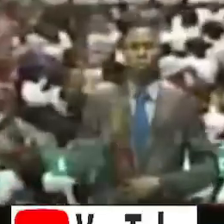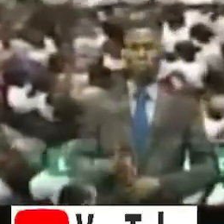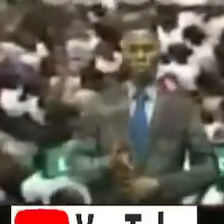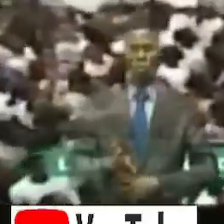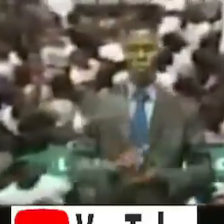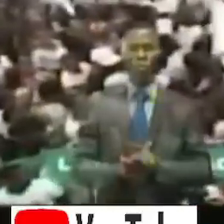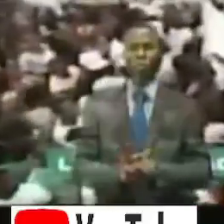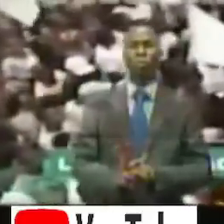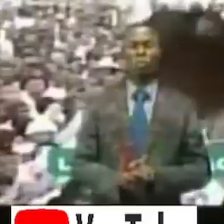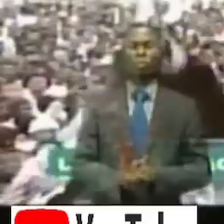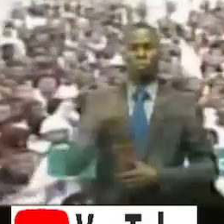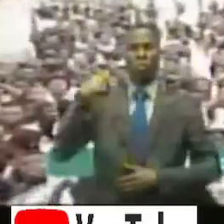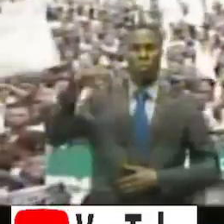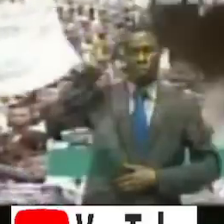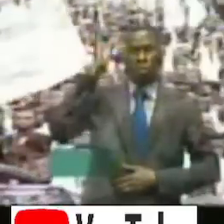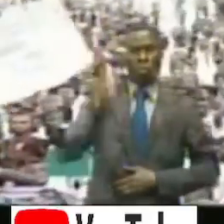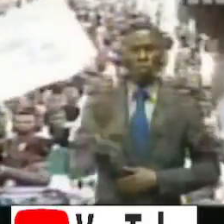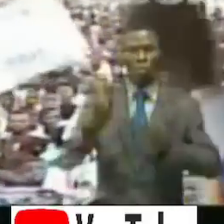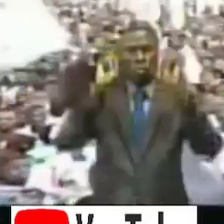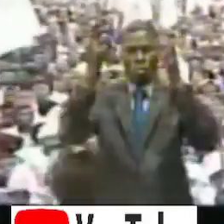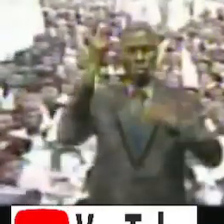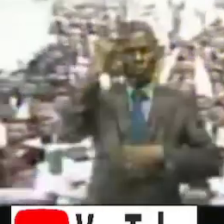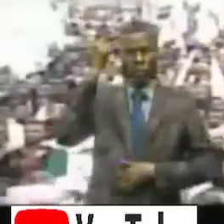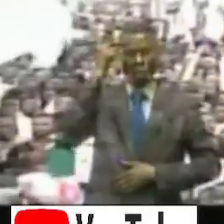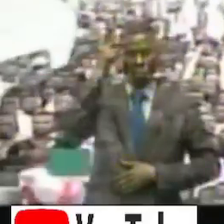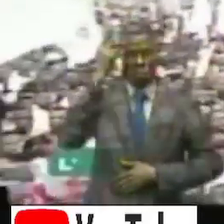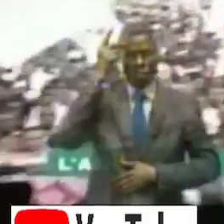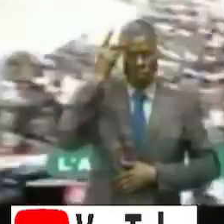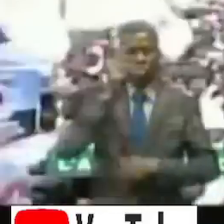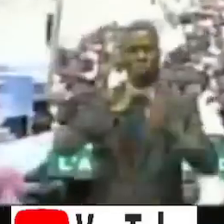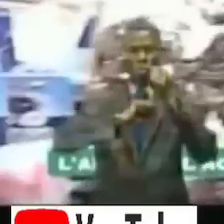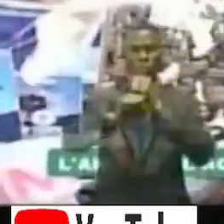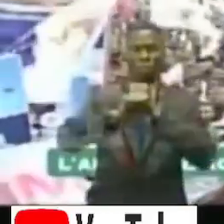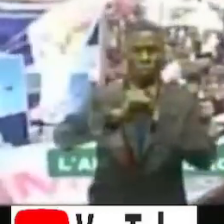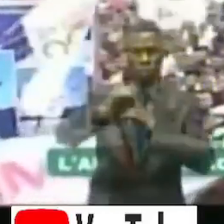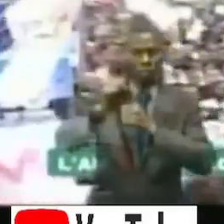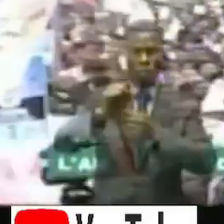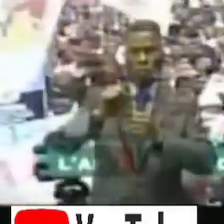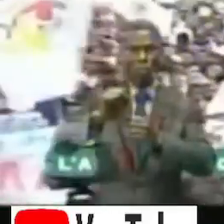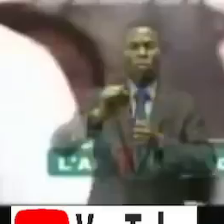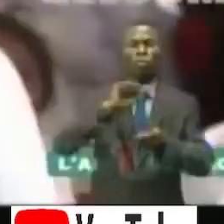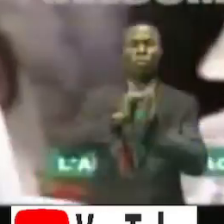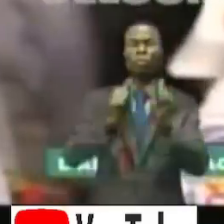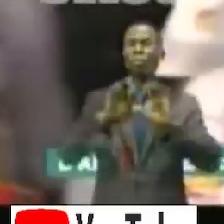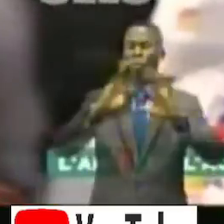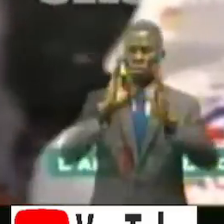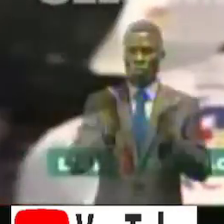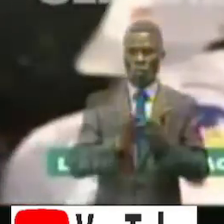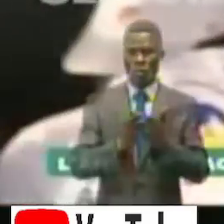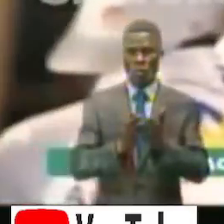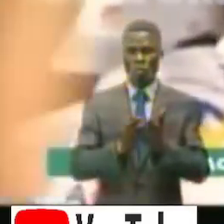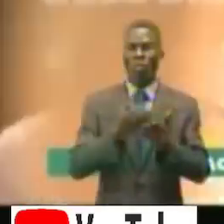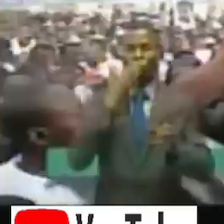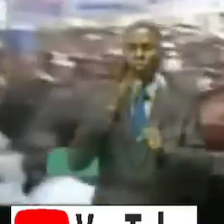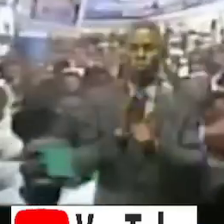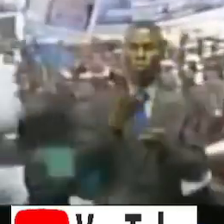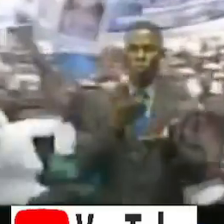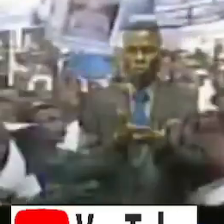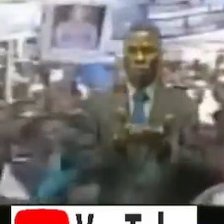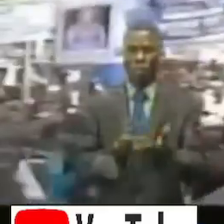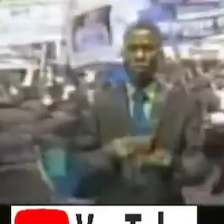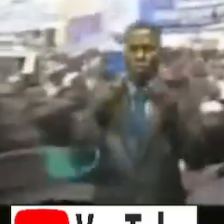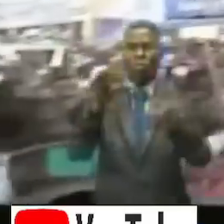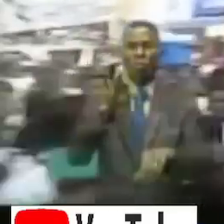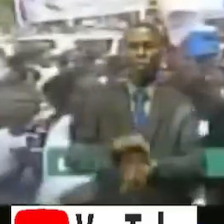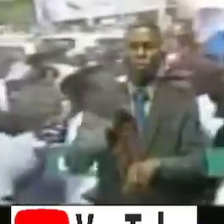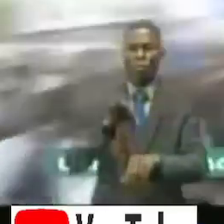Ngobila Mbaka, gouverneur de la ville de Kinshasa, a sensibilisé la population boyomaise à ratisser large pour donner la